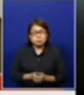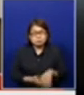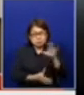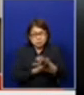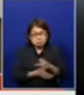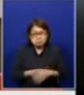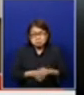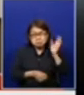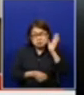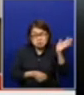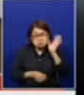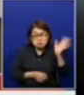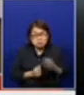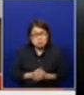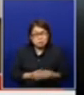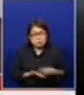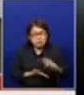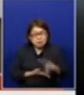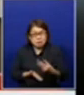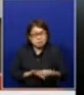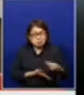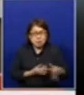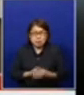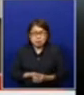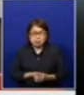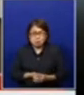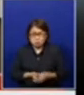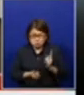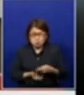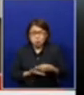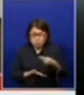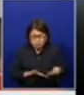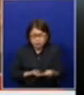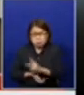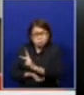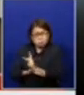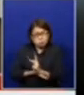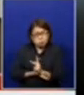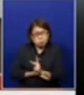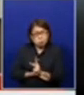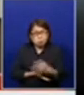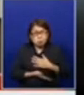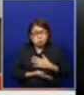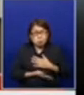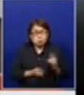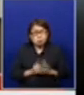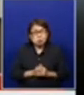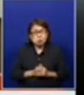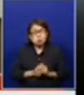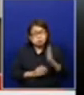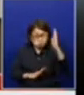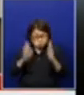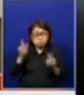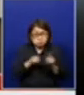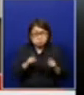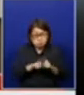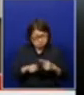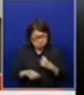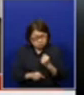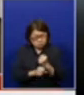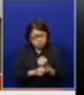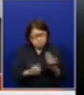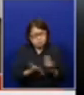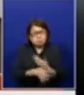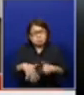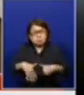ม่เชื่อฟังเดี๋ยวจะไม่ให้ไม่ให้ได้ยังไงถ้าเป็นเงินกู้พวกผมก็ไม่ยกมือเพราะพวกผมเป็นตัวแทนประชาชนซีกรัฐบ